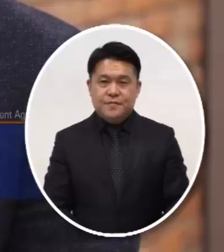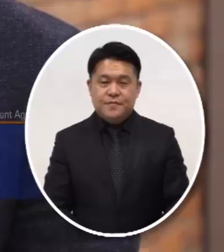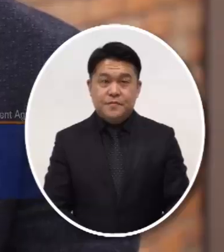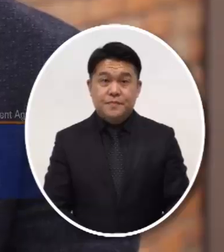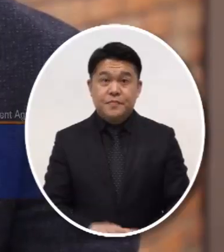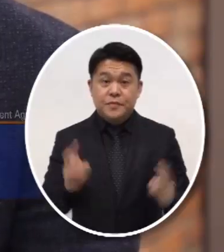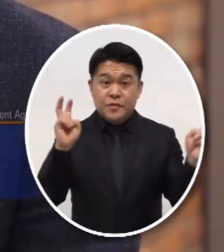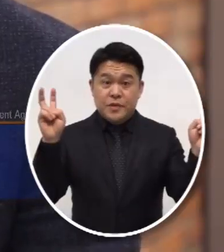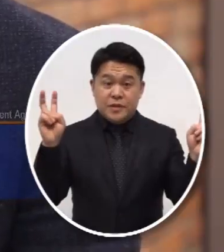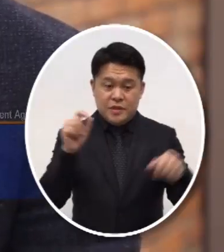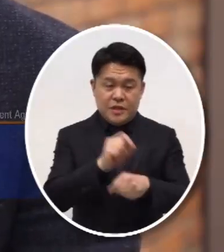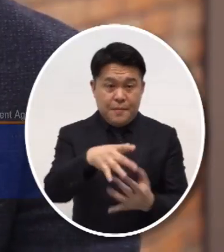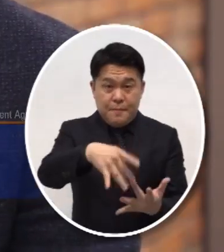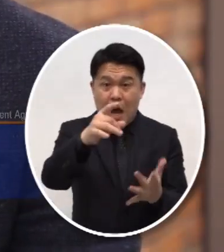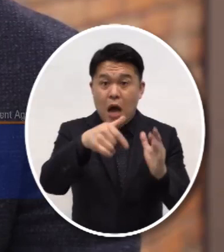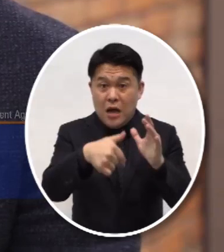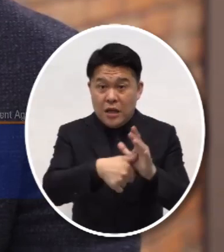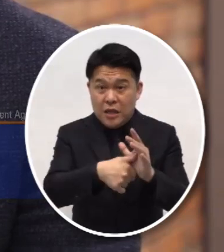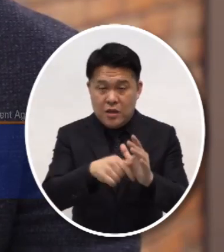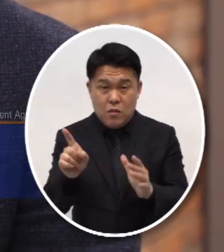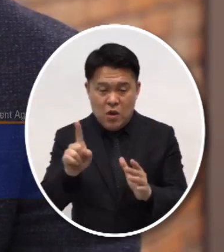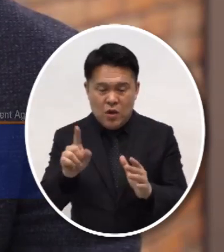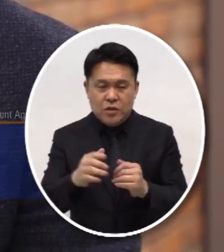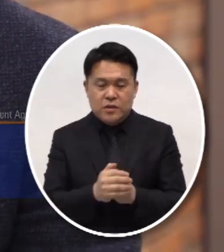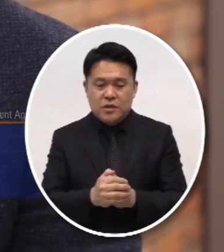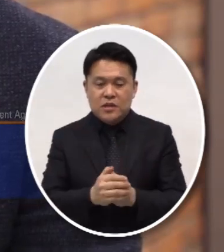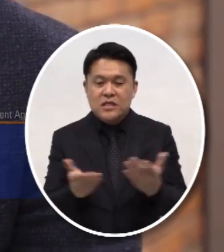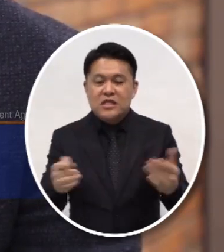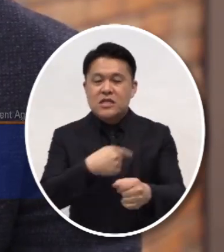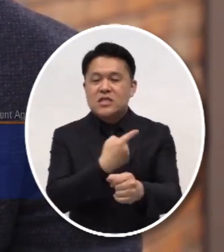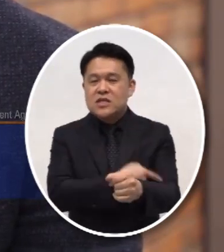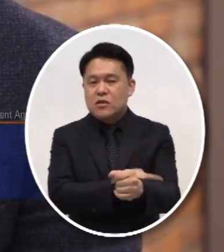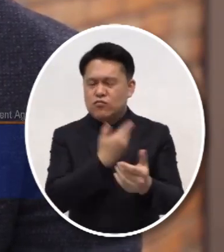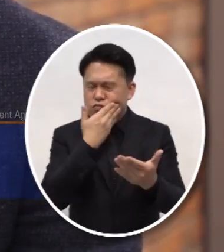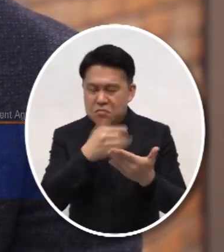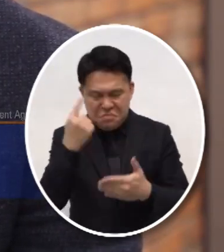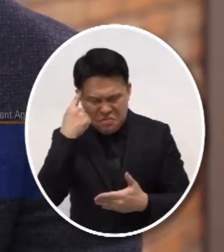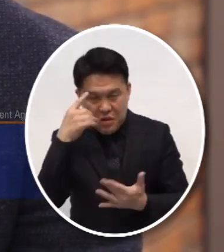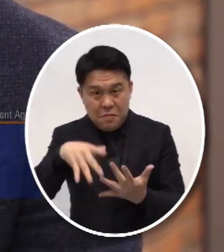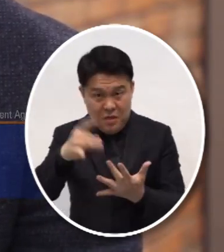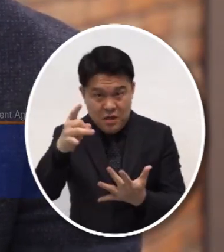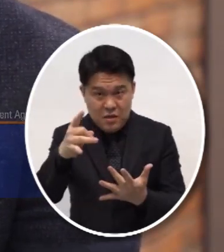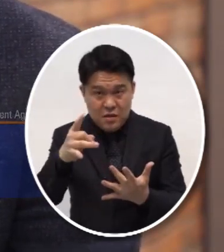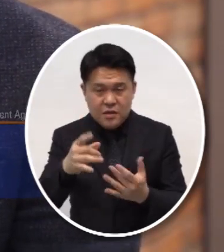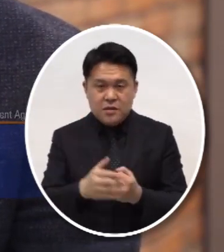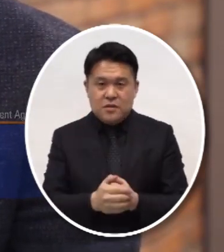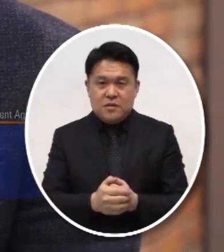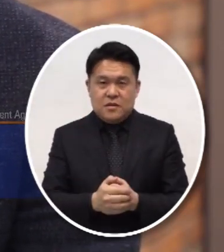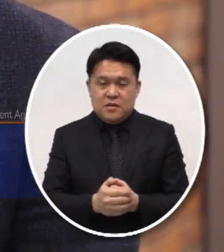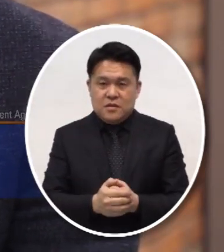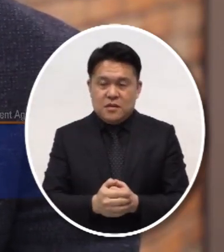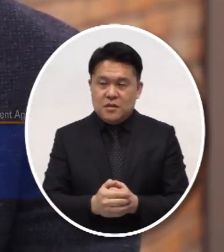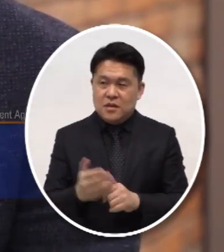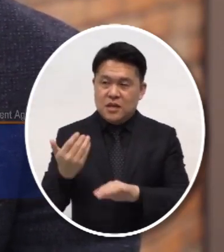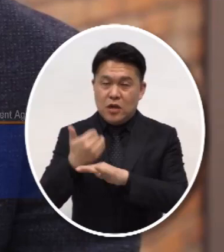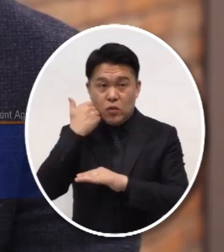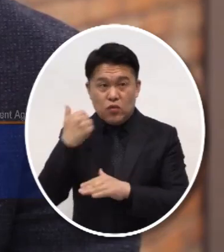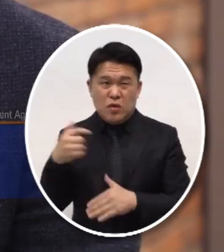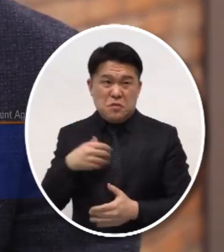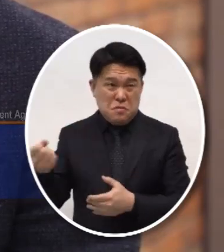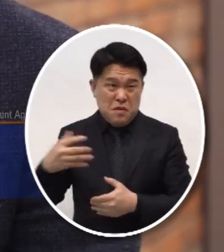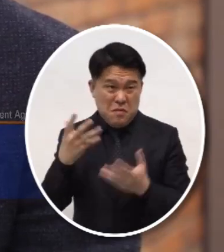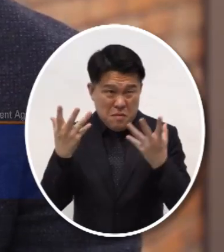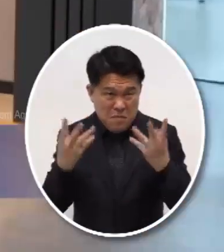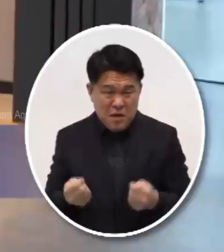일단은 그 구성원들을 선발할 때 업무 능력을 우선으로 해서 선발을 했기 때문에 다른 외부에서 걱정하는